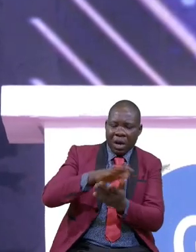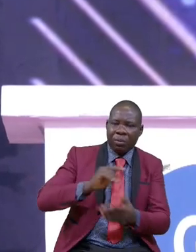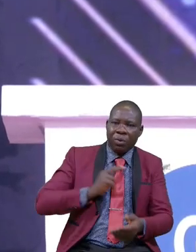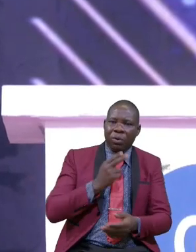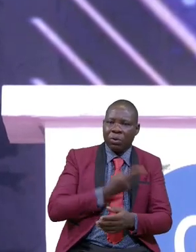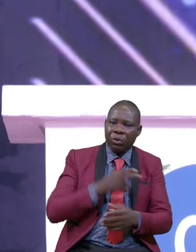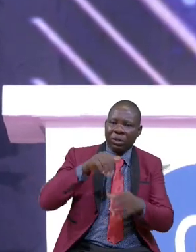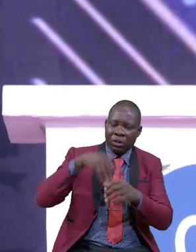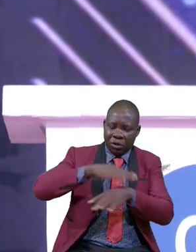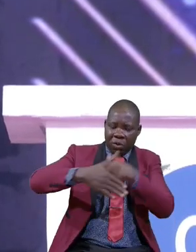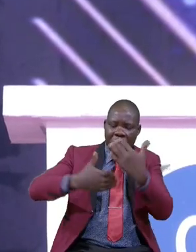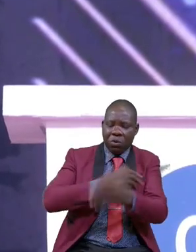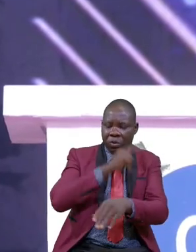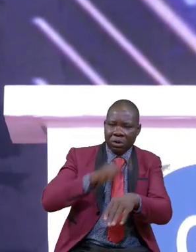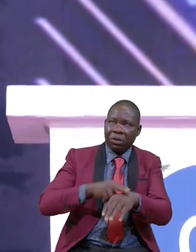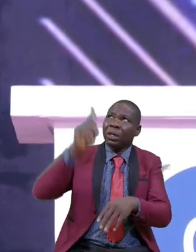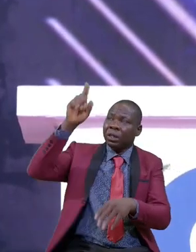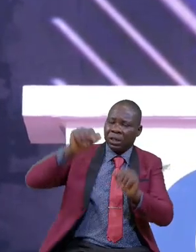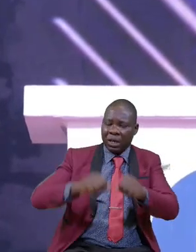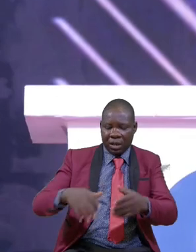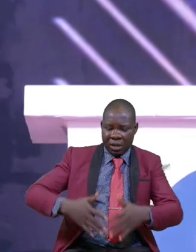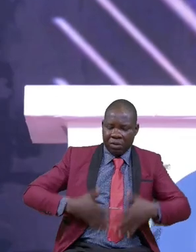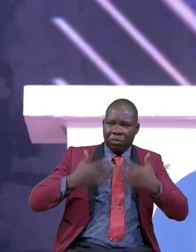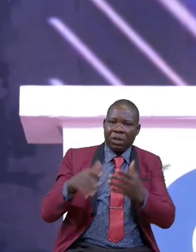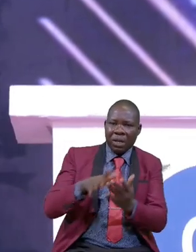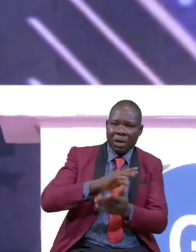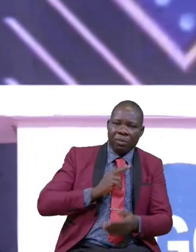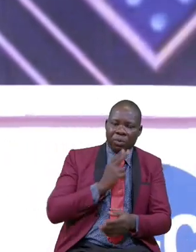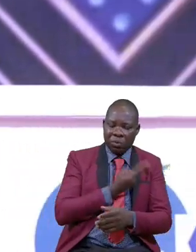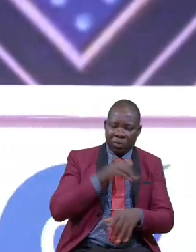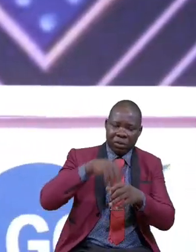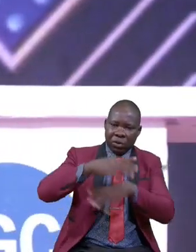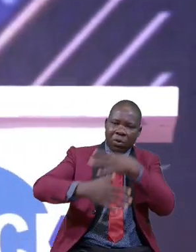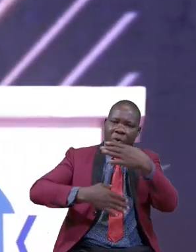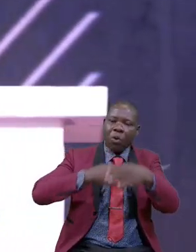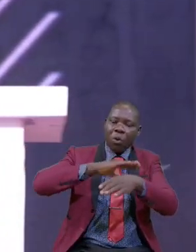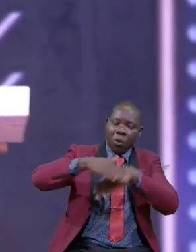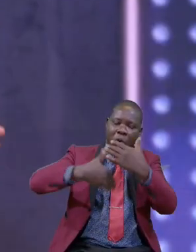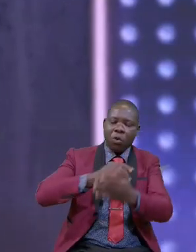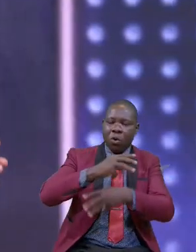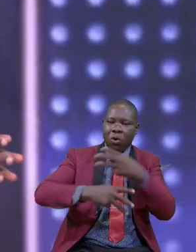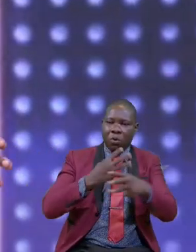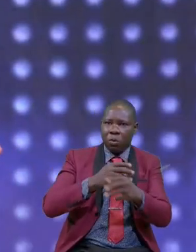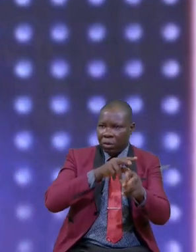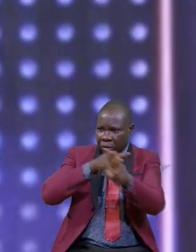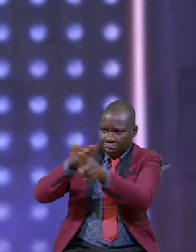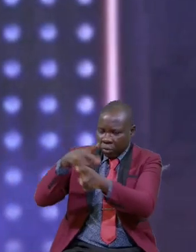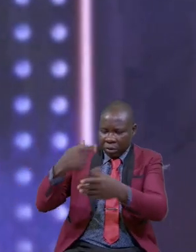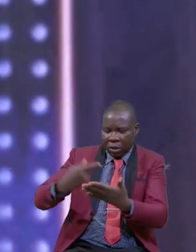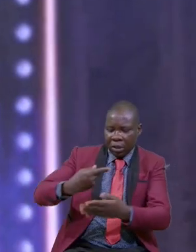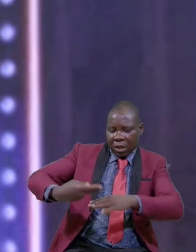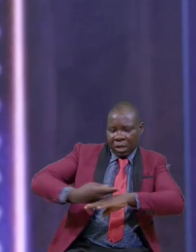dans toute la nation. Il peut aussi demeurer parmi nous. Voici l'agneau de Dieu qui ôte